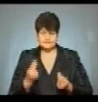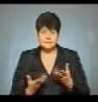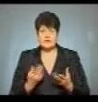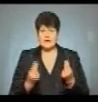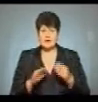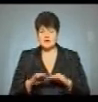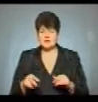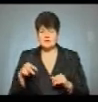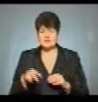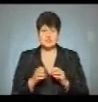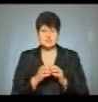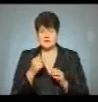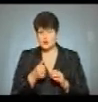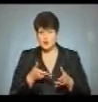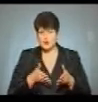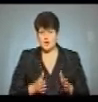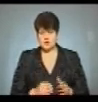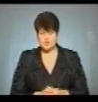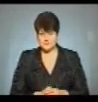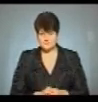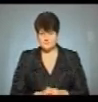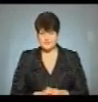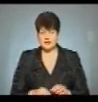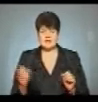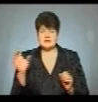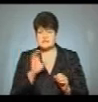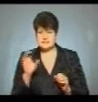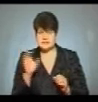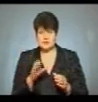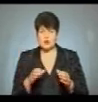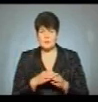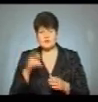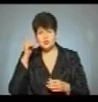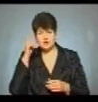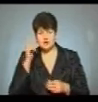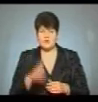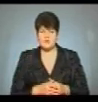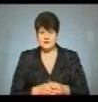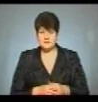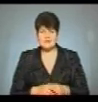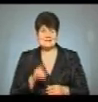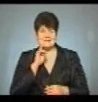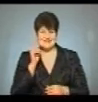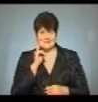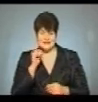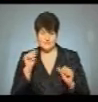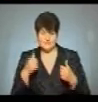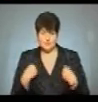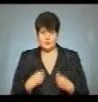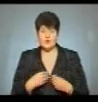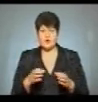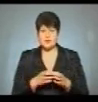діти 2010 року народження. У синій формі – команда «Щорткова Атлетик», у зеленій – команда з